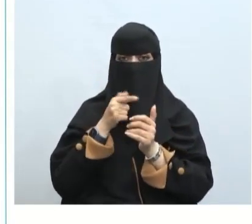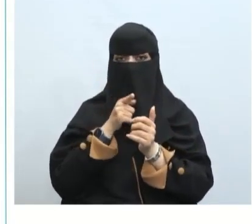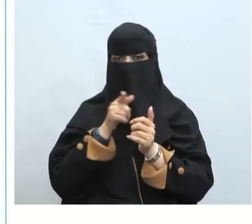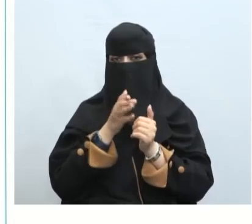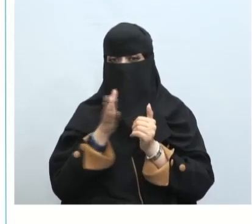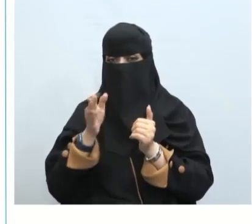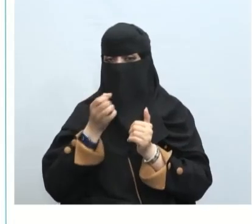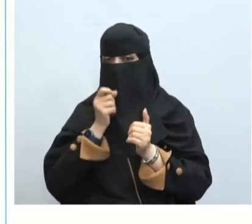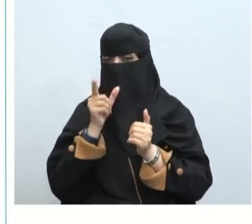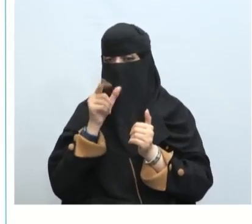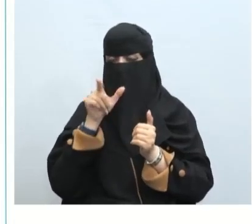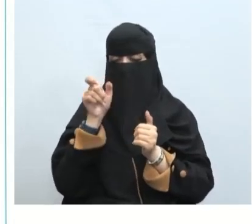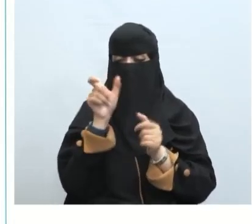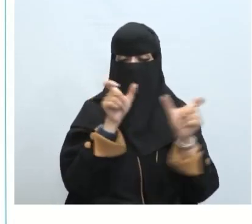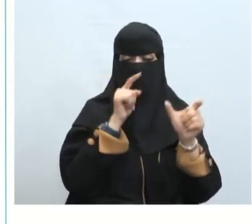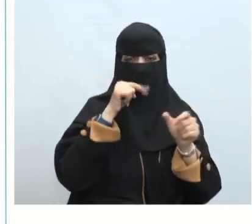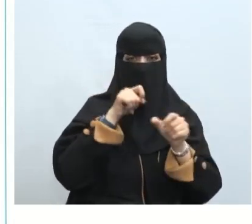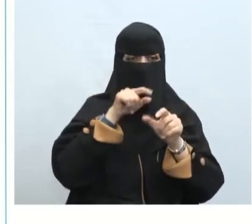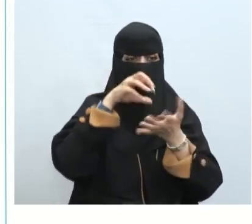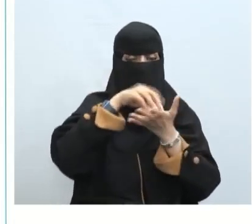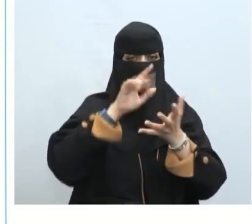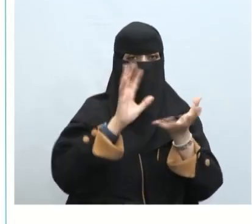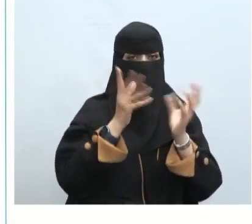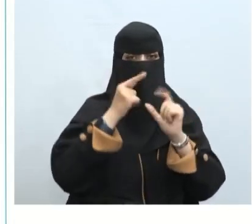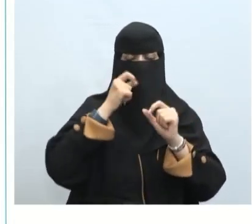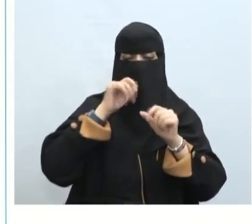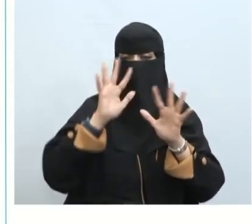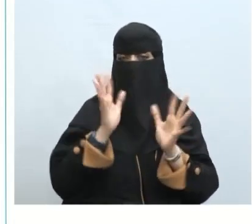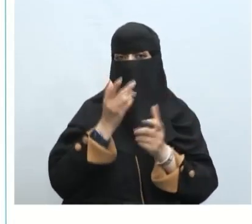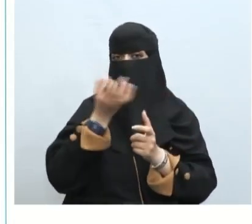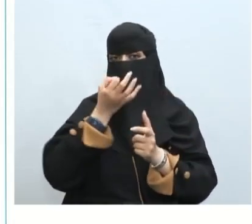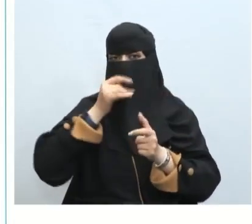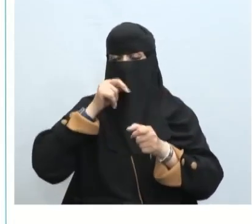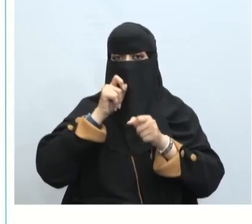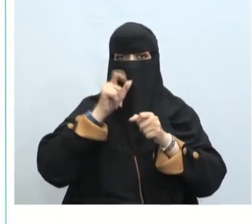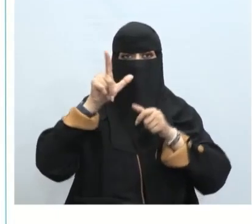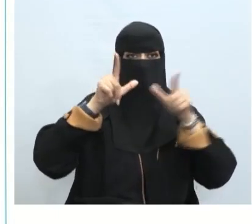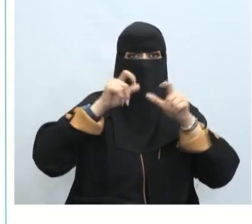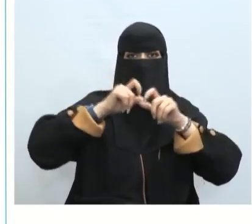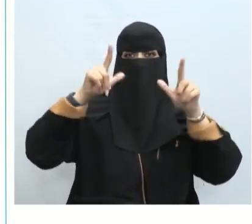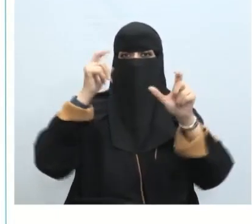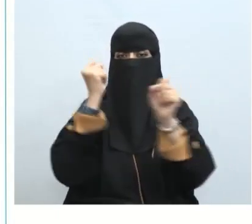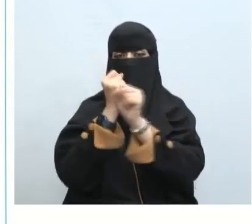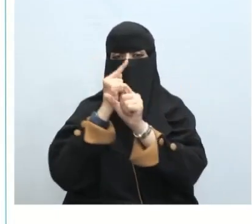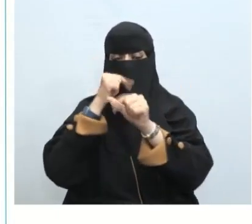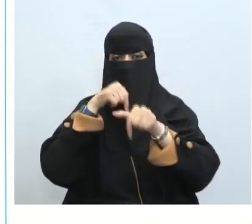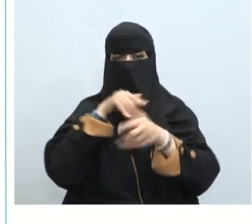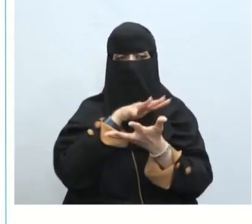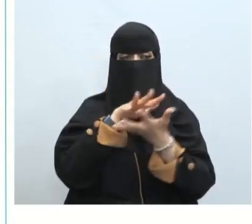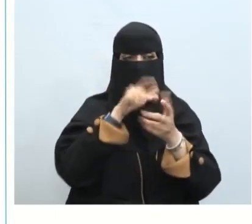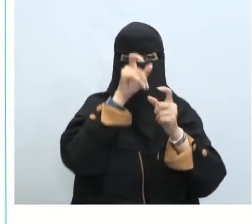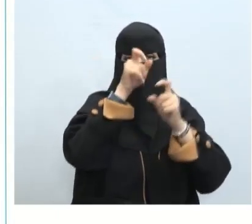اربعه تجنب التلفظ في اماكن العامه باي قول او فعل فيه ايذاء